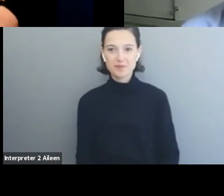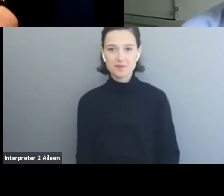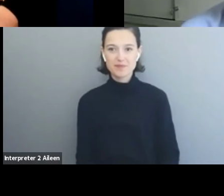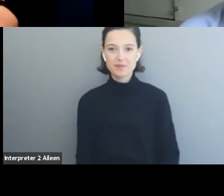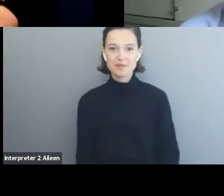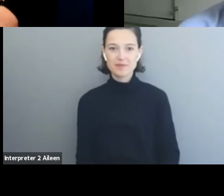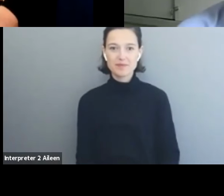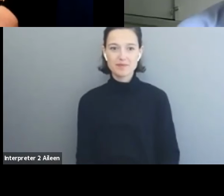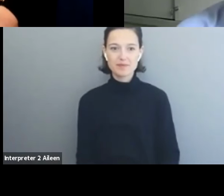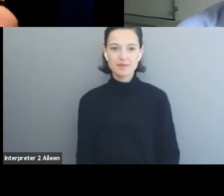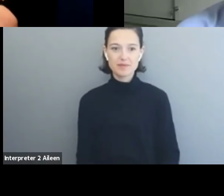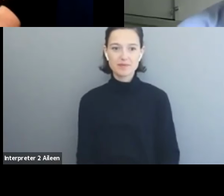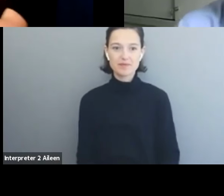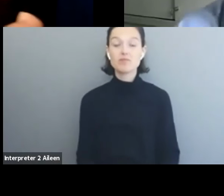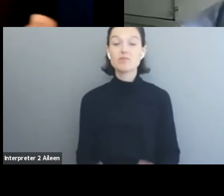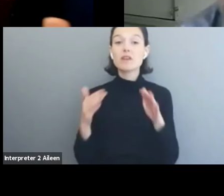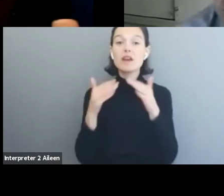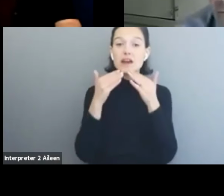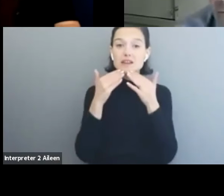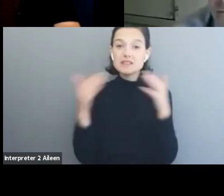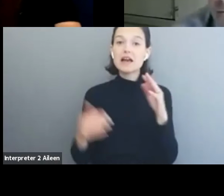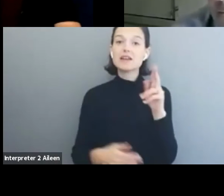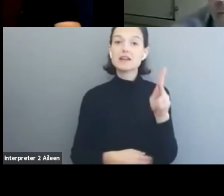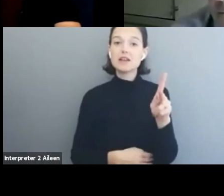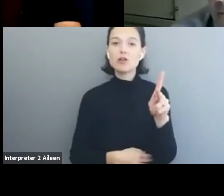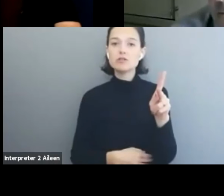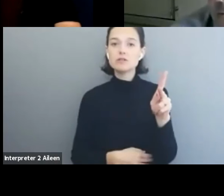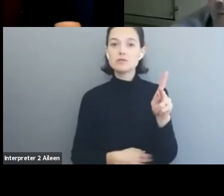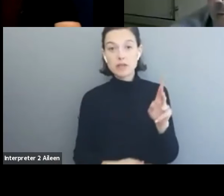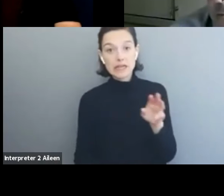Danke, Klaus. Michael, du warst auch noch.